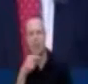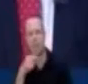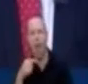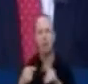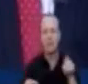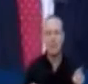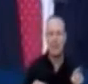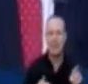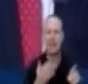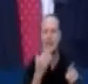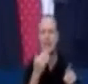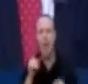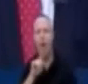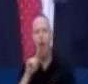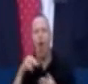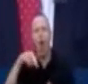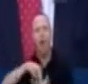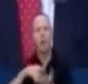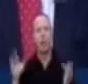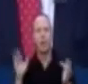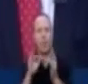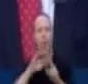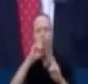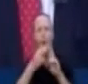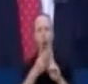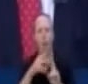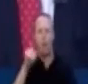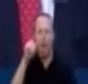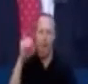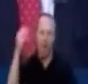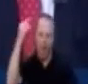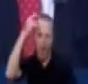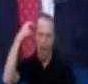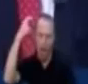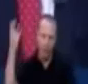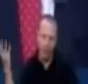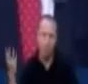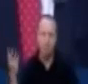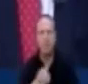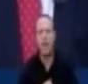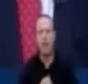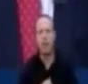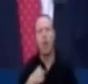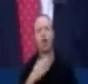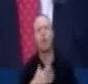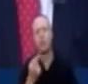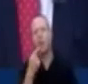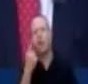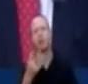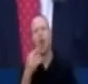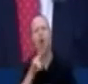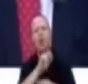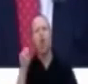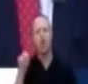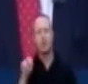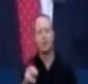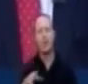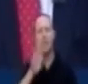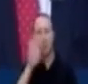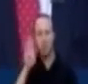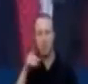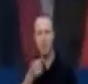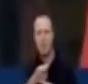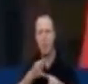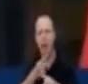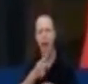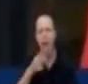לא עומד בקנה מידה עם העולם הערבי לצערנו. אני רוצה להעלות כאן עוד נושא, אמיר, נתניהו בעת השבוע גם בראש של